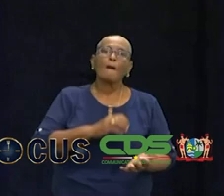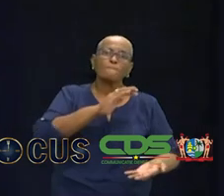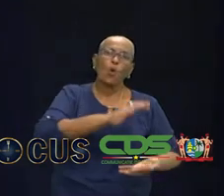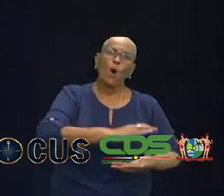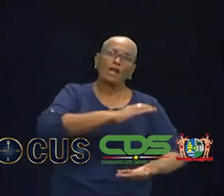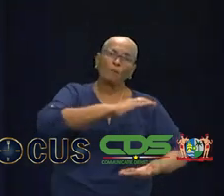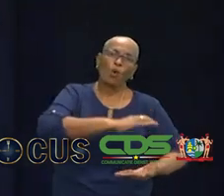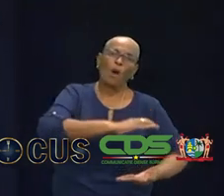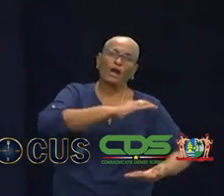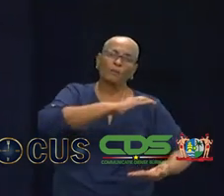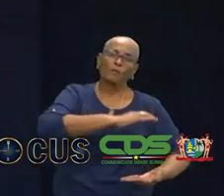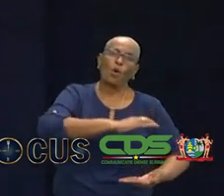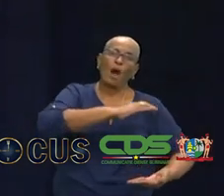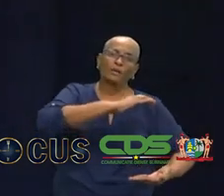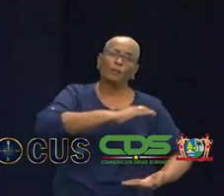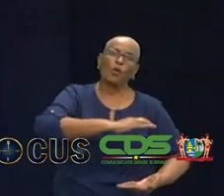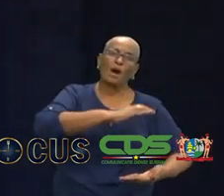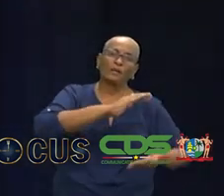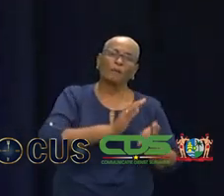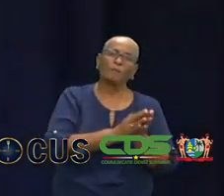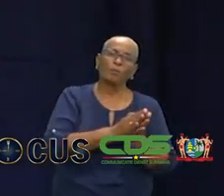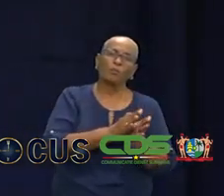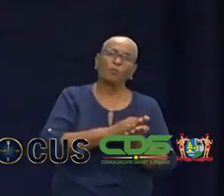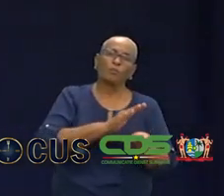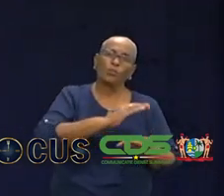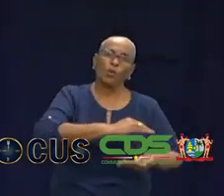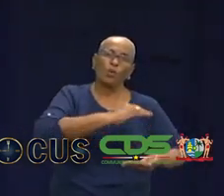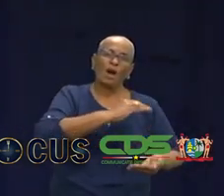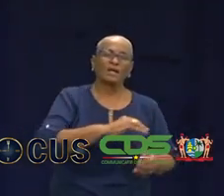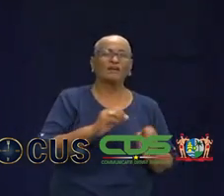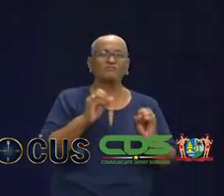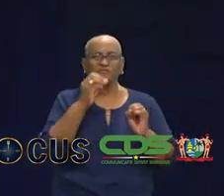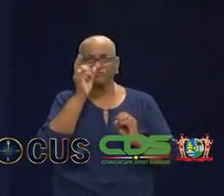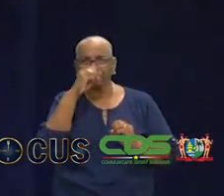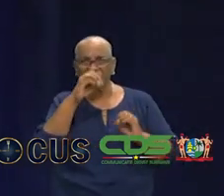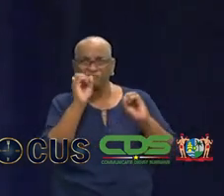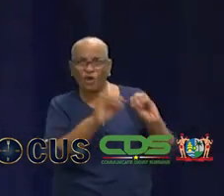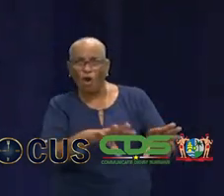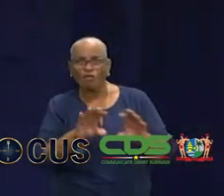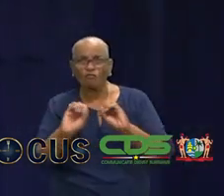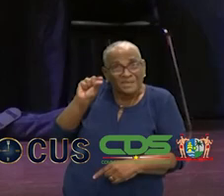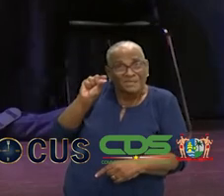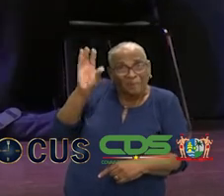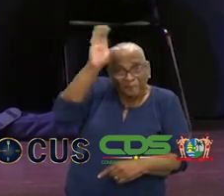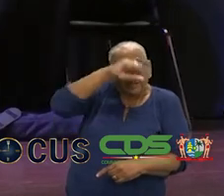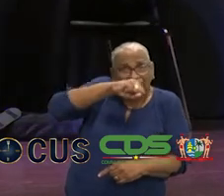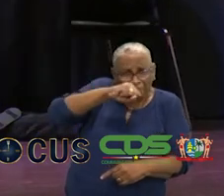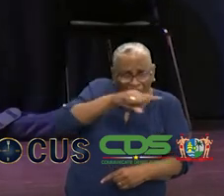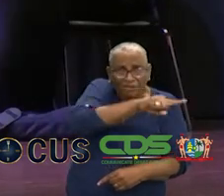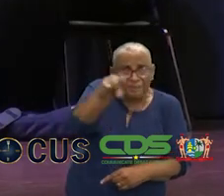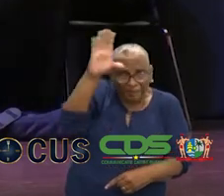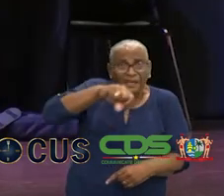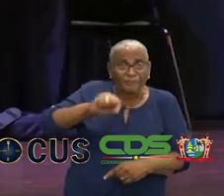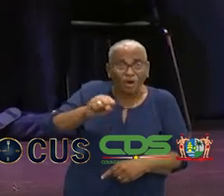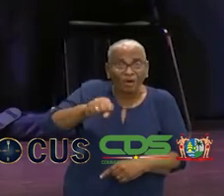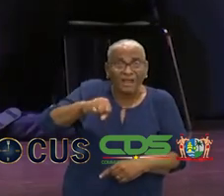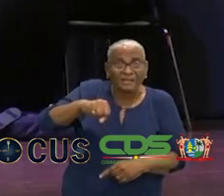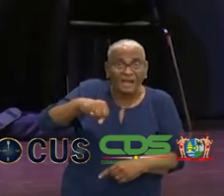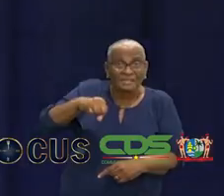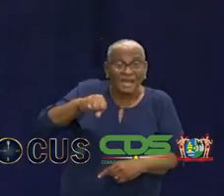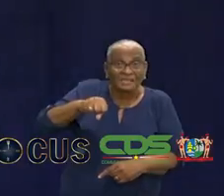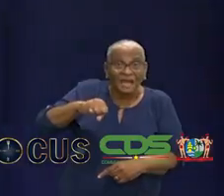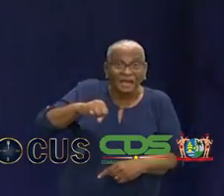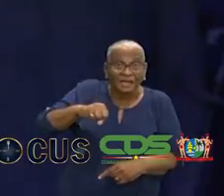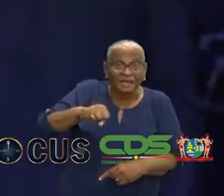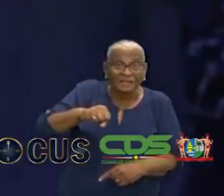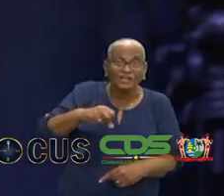dit eigenlijk? Is niet te vaak gebezigd, is niet vaak genoeg gebezigd, bedoelt u. Toch? Wij Surinamers weten heel veel,